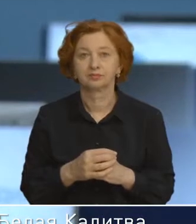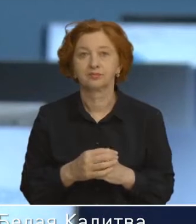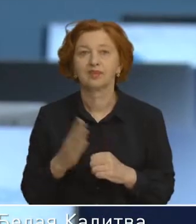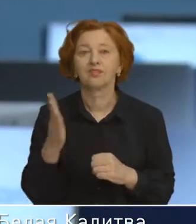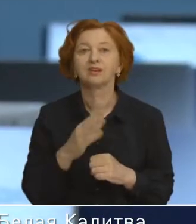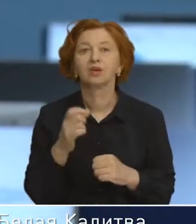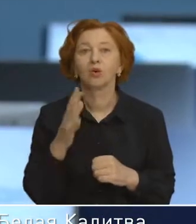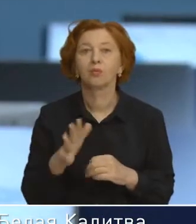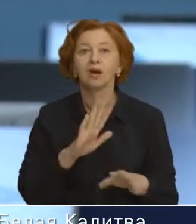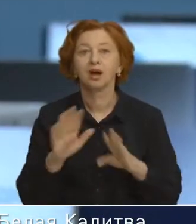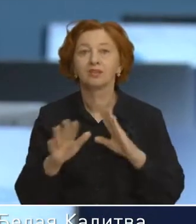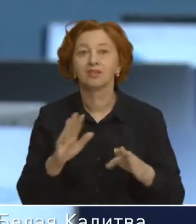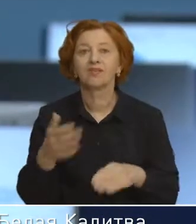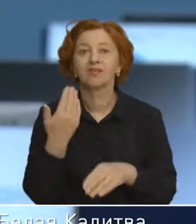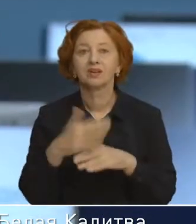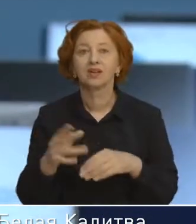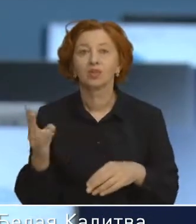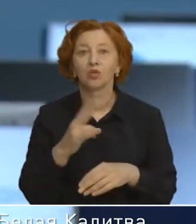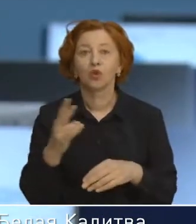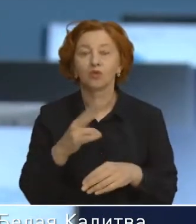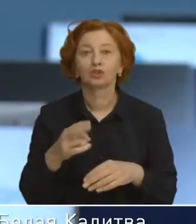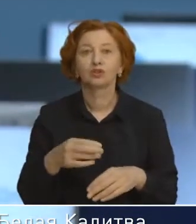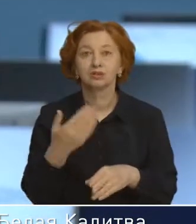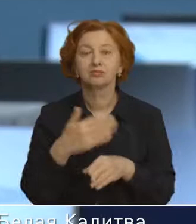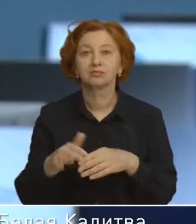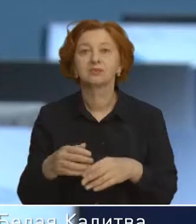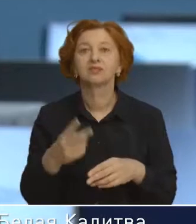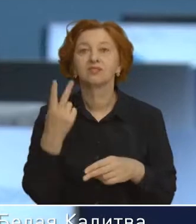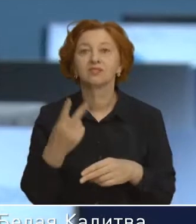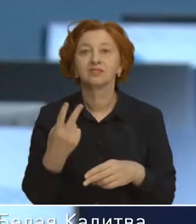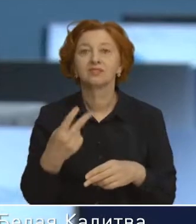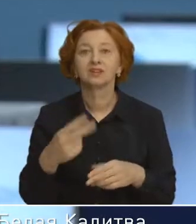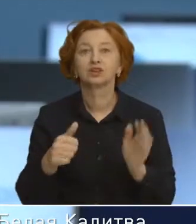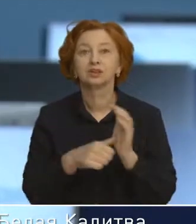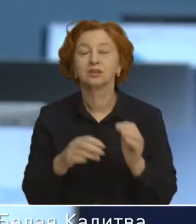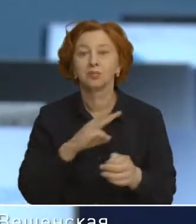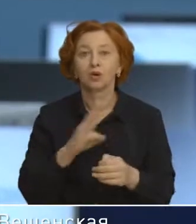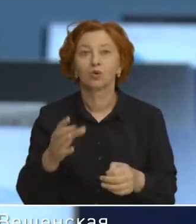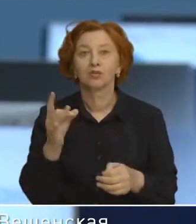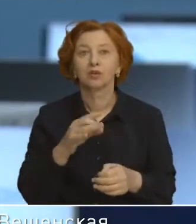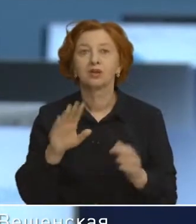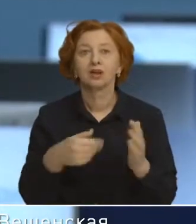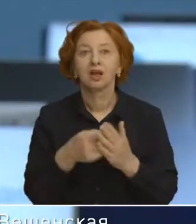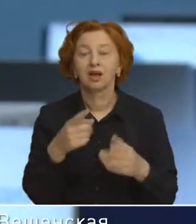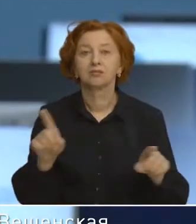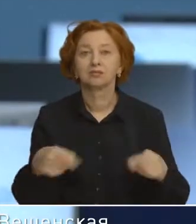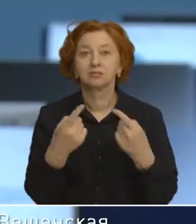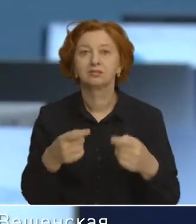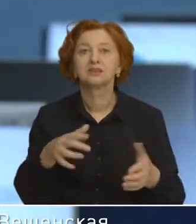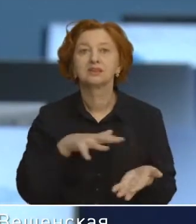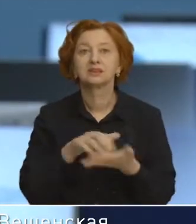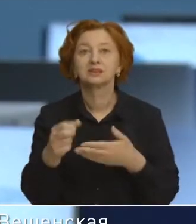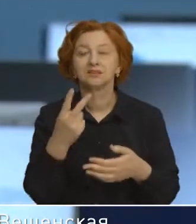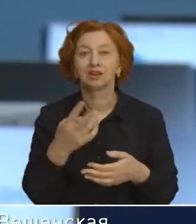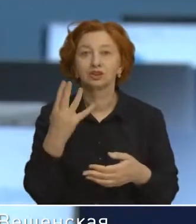Василий Голубев распорядился выделить Новошахтинскую из резервного фонда области свыше 26 миллионов рублей. Ассигнования нужны, чтобы снести